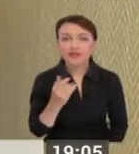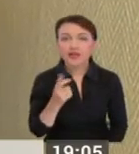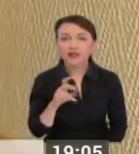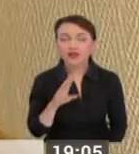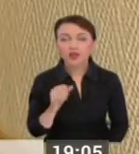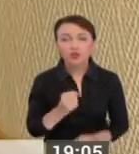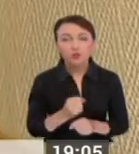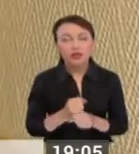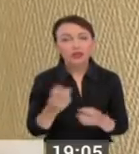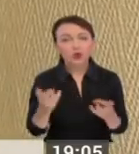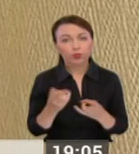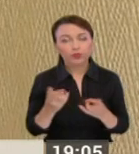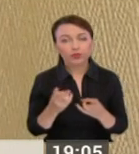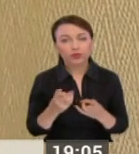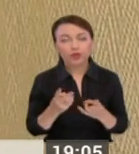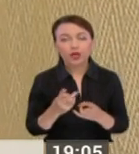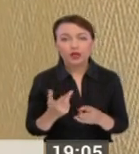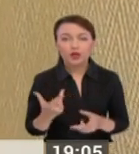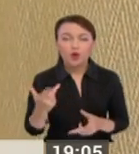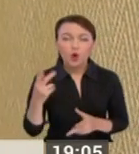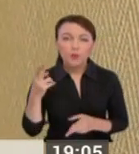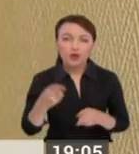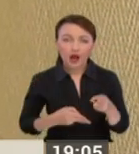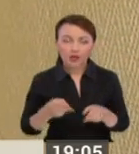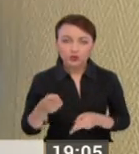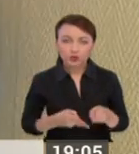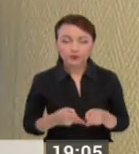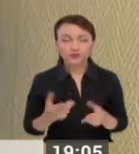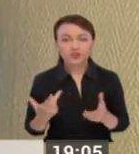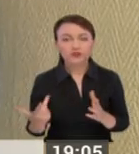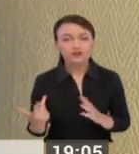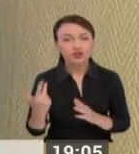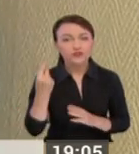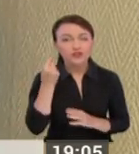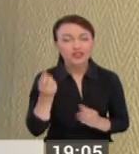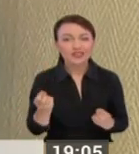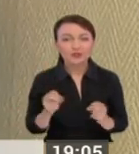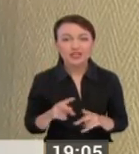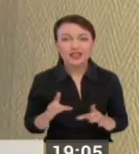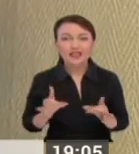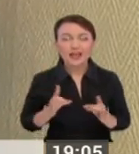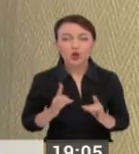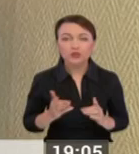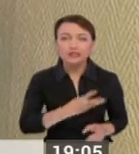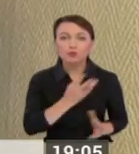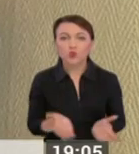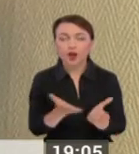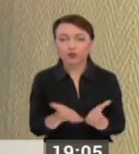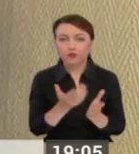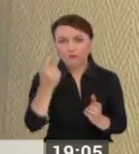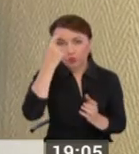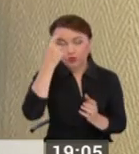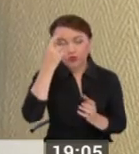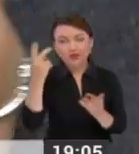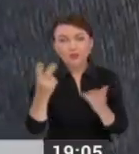якій зробили необхідну при торсійній дистонії операцію. Їй вживили спеціальний нейростимулятор у мозок. Тепер необхідно